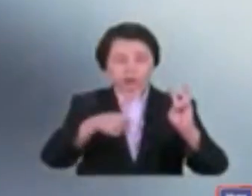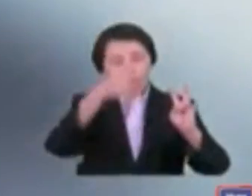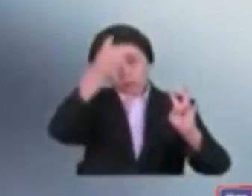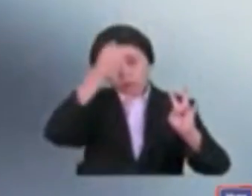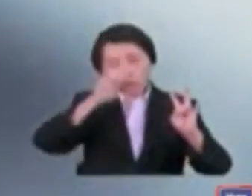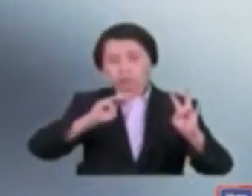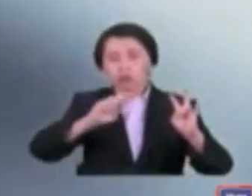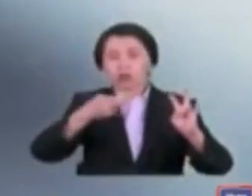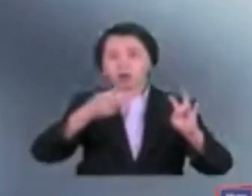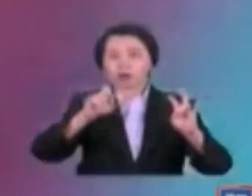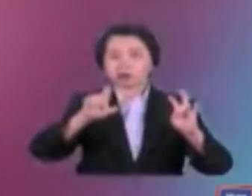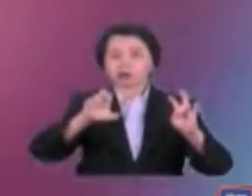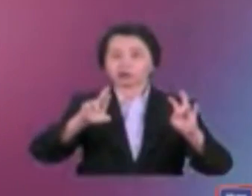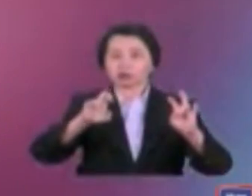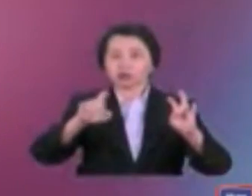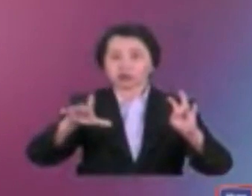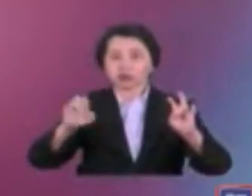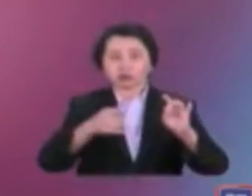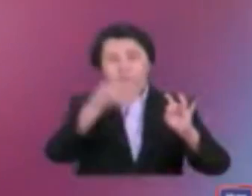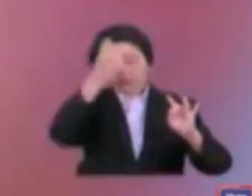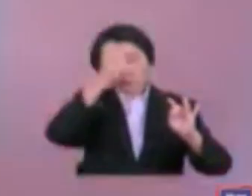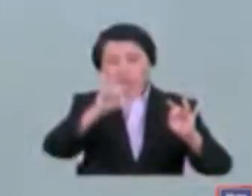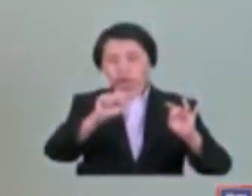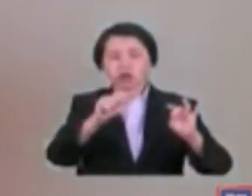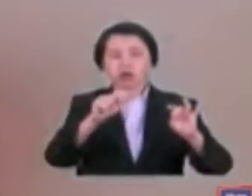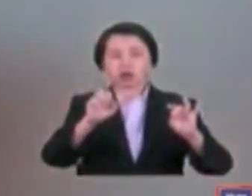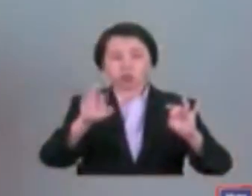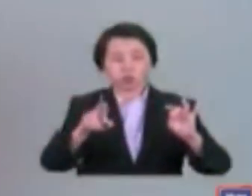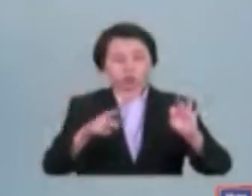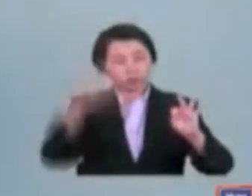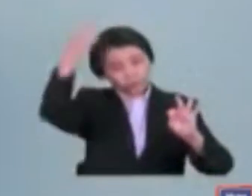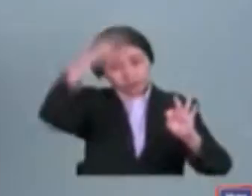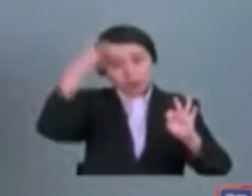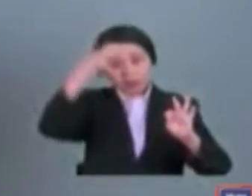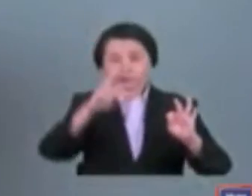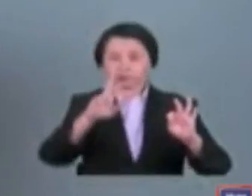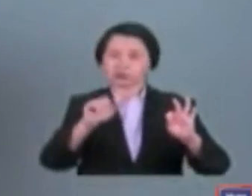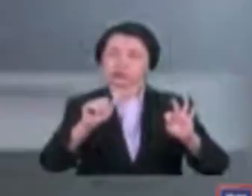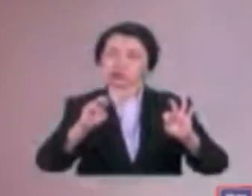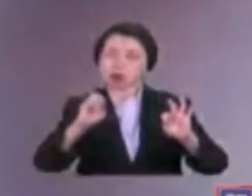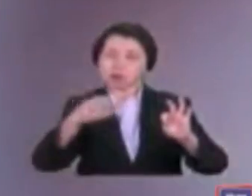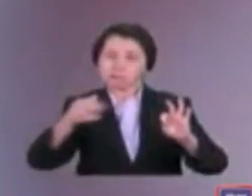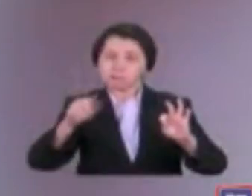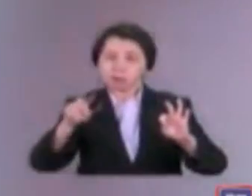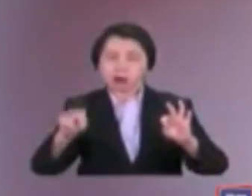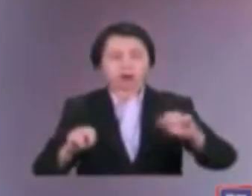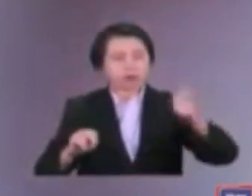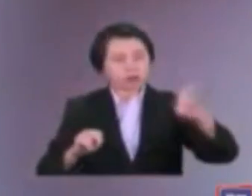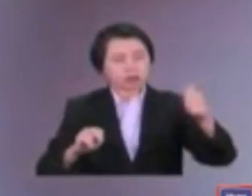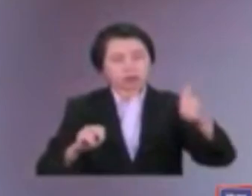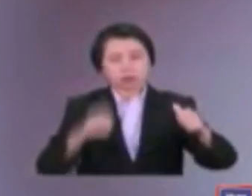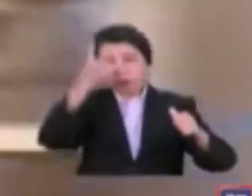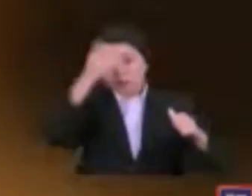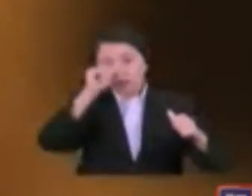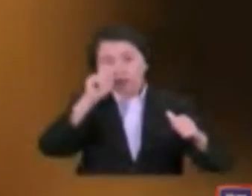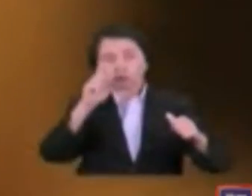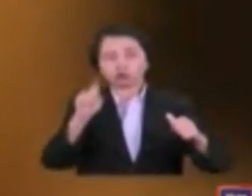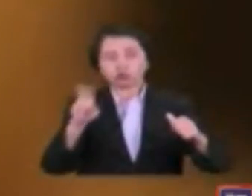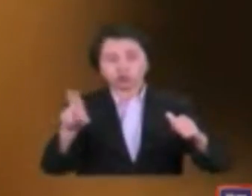Datuk Maharaja Lela, Datuk Sagor, Haji Abdul Rahman Limbong, Datu Mat